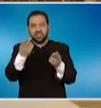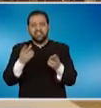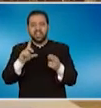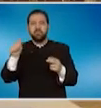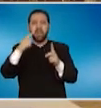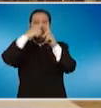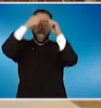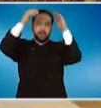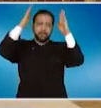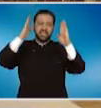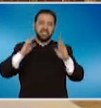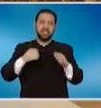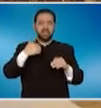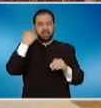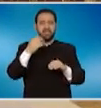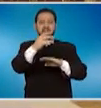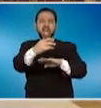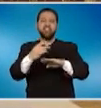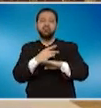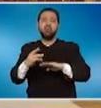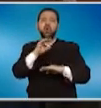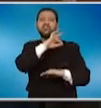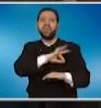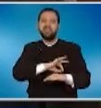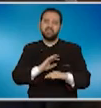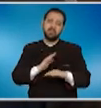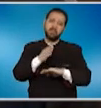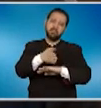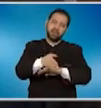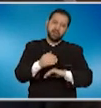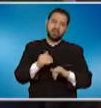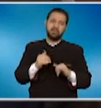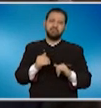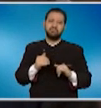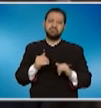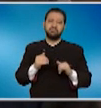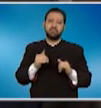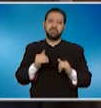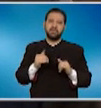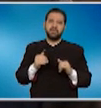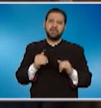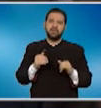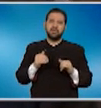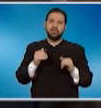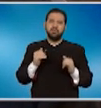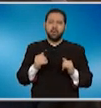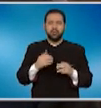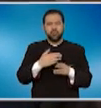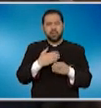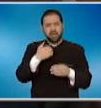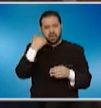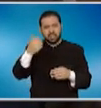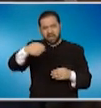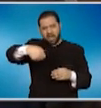la biserică, când ne mărturisim păcatele, prin consimțământul în care îl primim pe Hristos sub formă euharistică aici